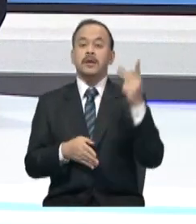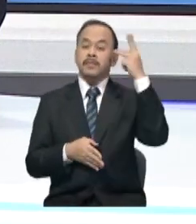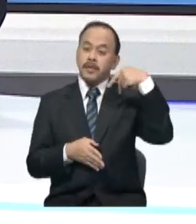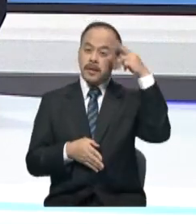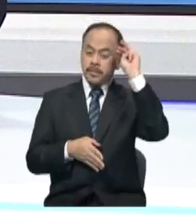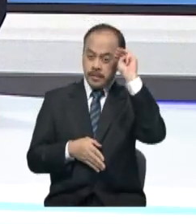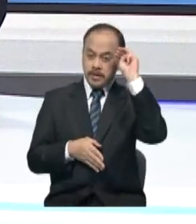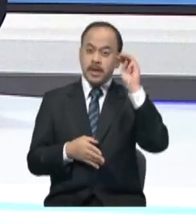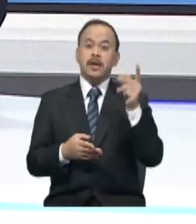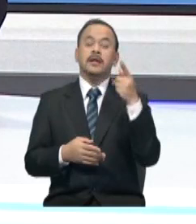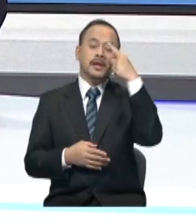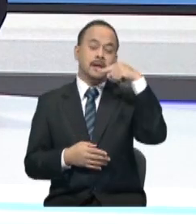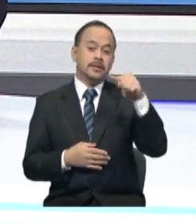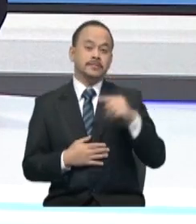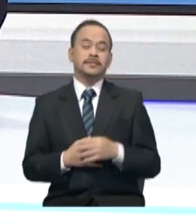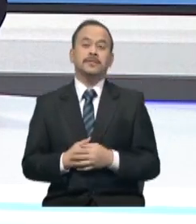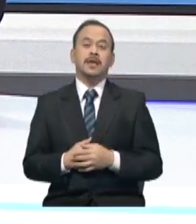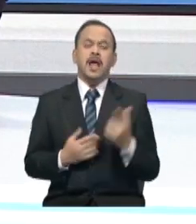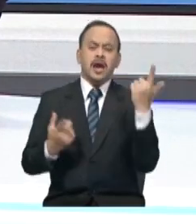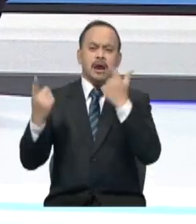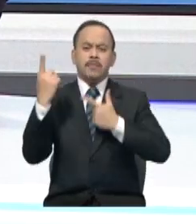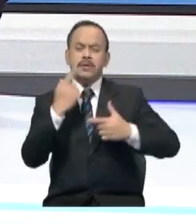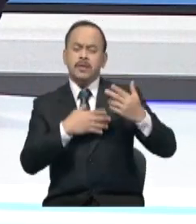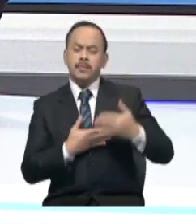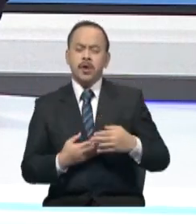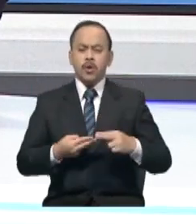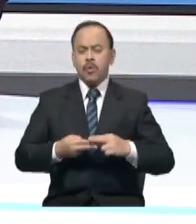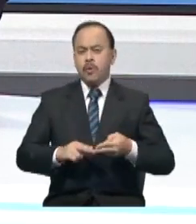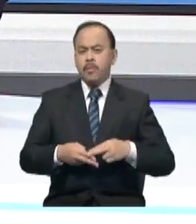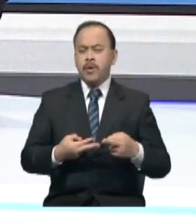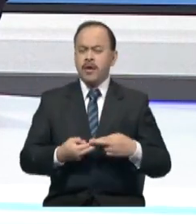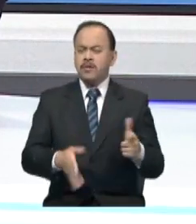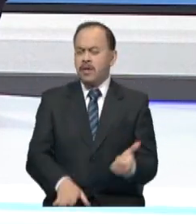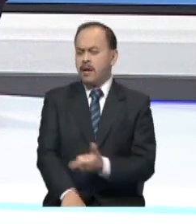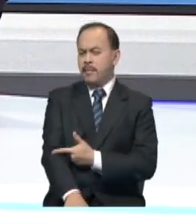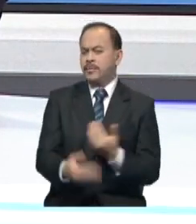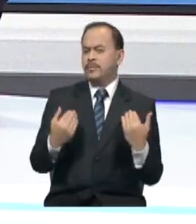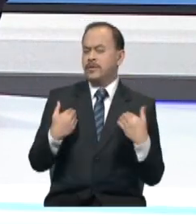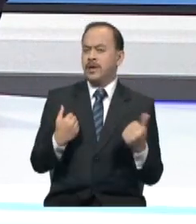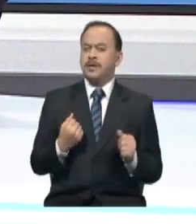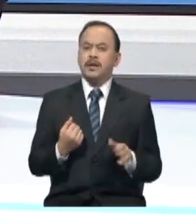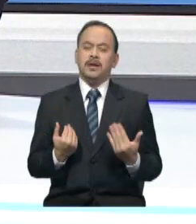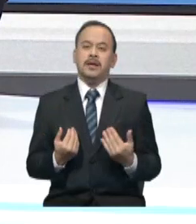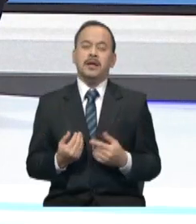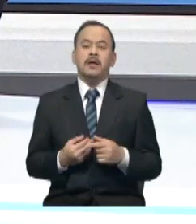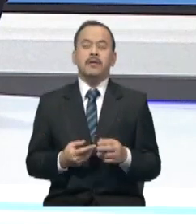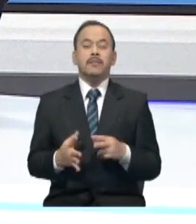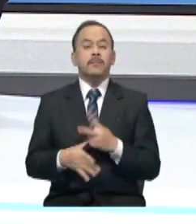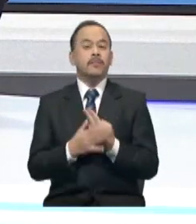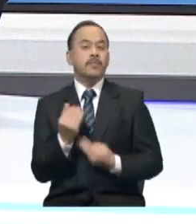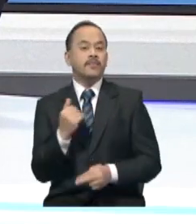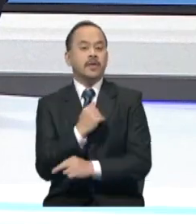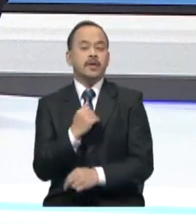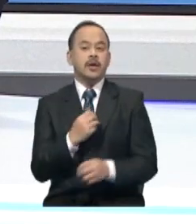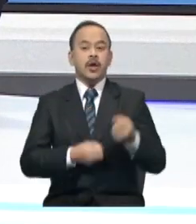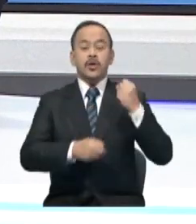Thailand ke negara ini. Lawatan tersebut mencerminkan hubungan erat yang sekian lama terjalin antara kedua-dua buah negara.